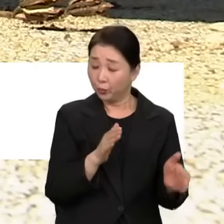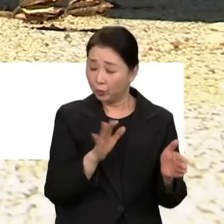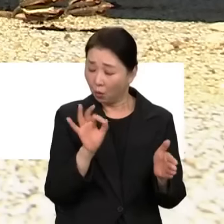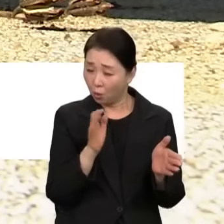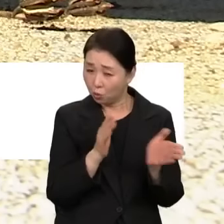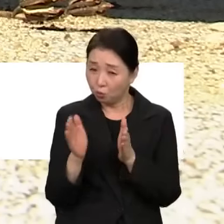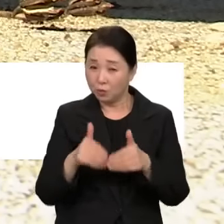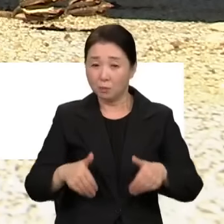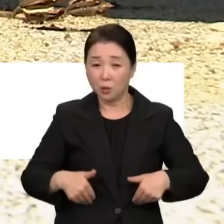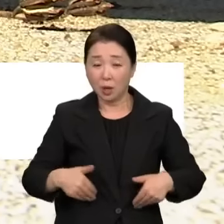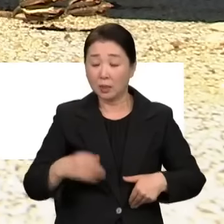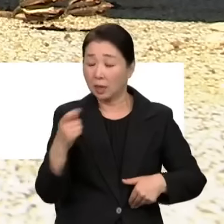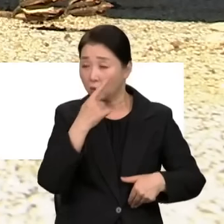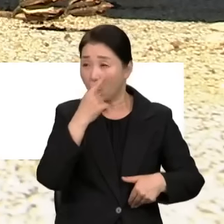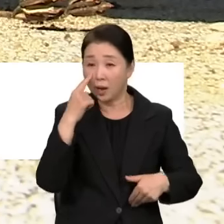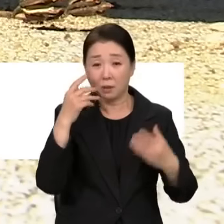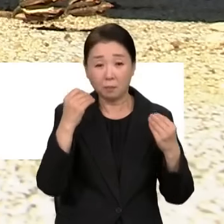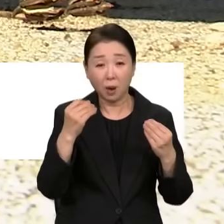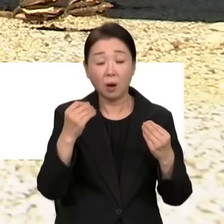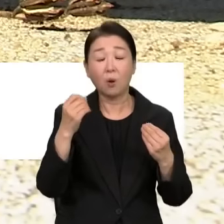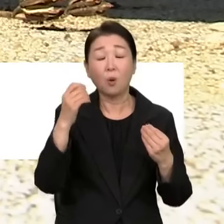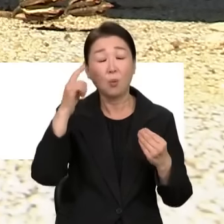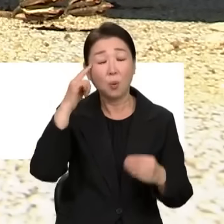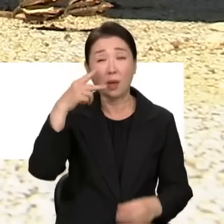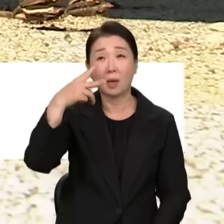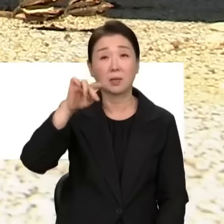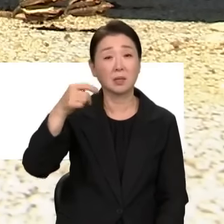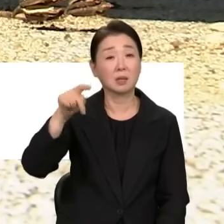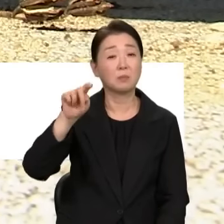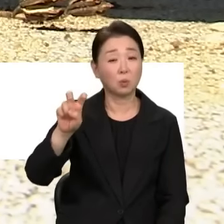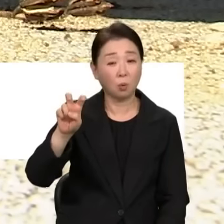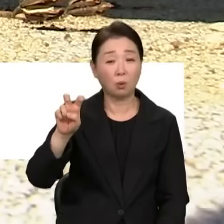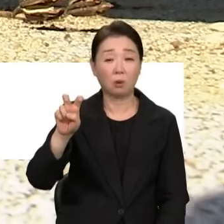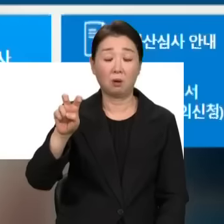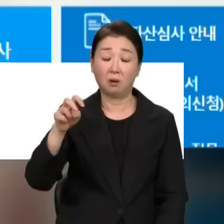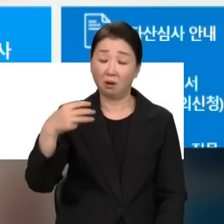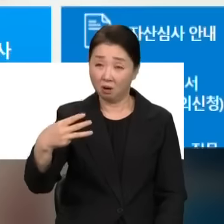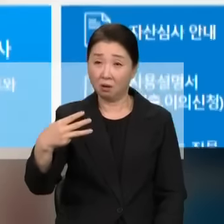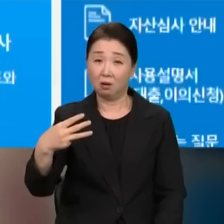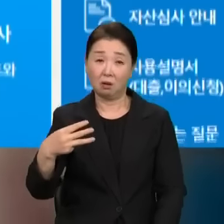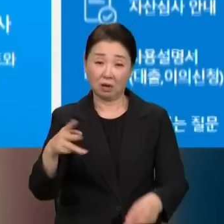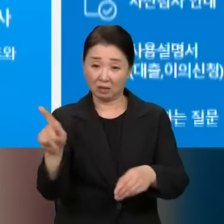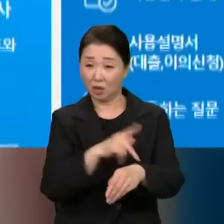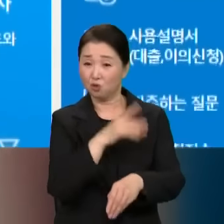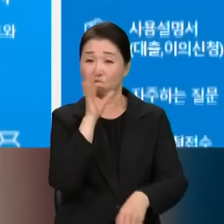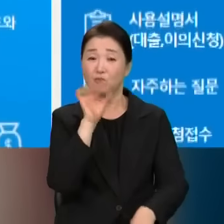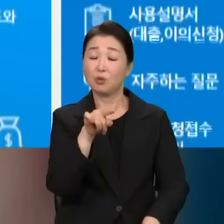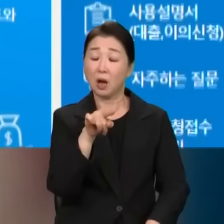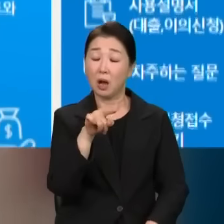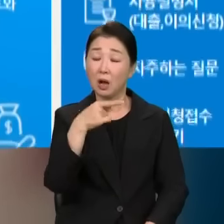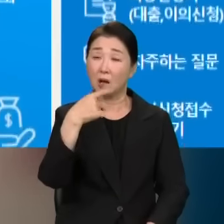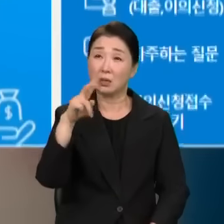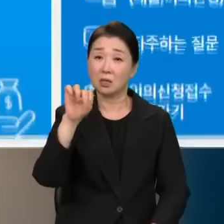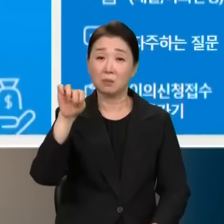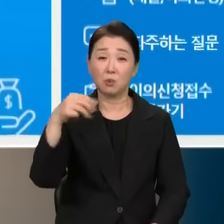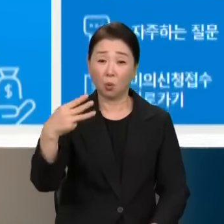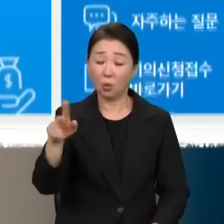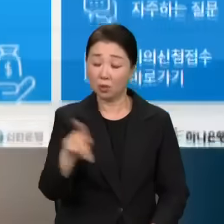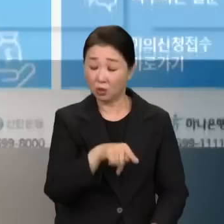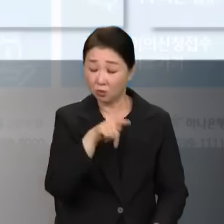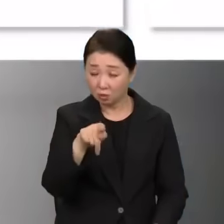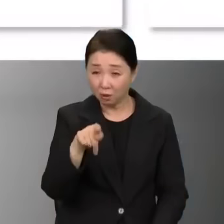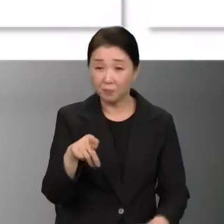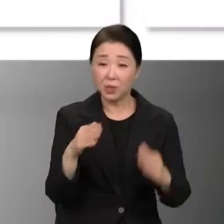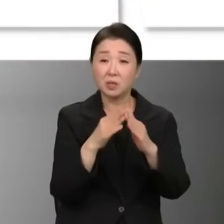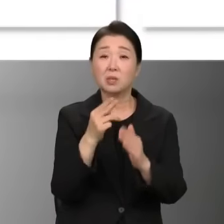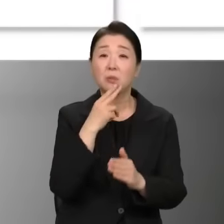되나 다시 한번 확인해 보니까 아예 디딤돌 대출 자체가 안 된다는 걸 알고 나서 디딤돌 대출은 무주택자가 5억 원